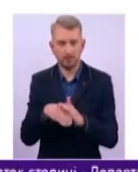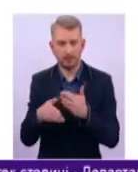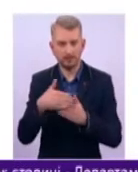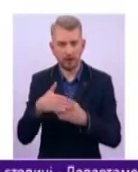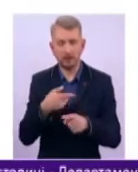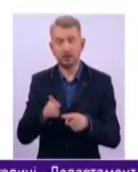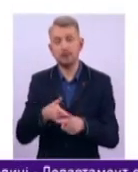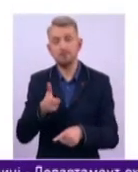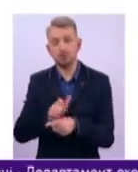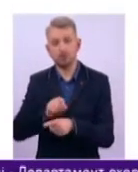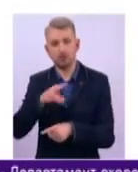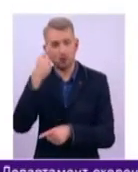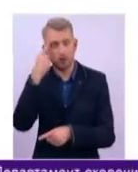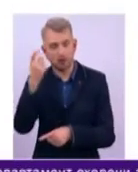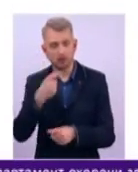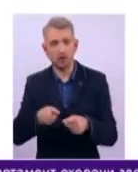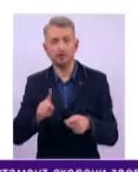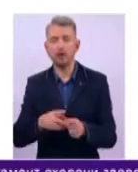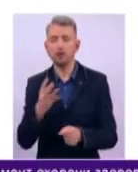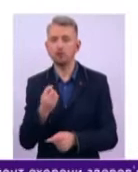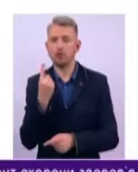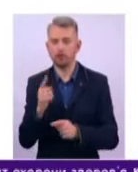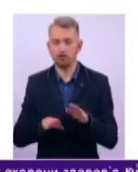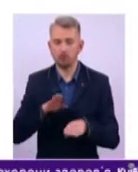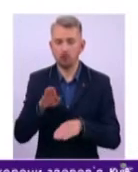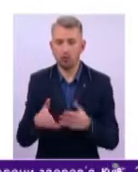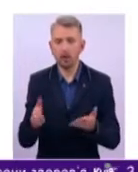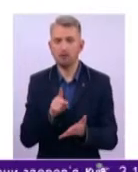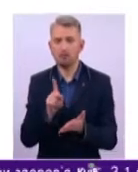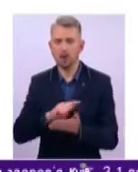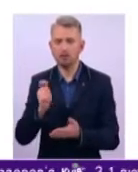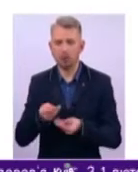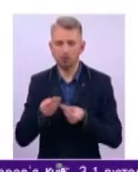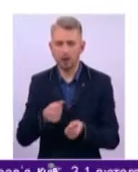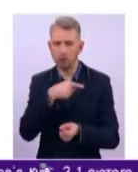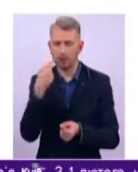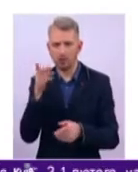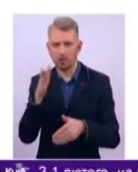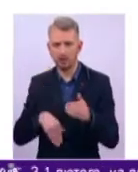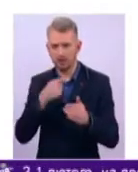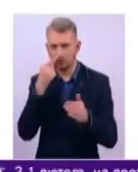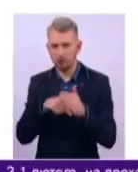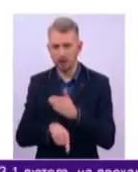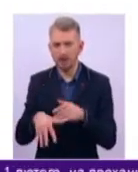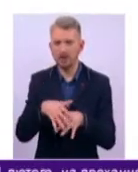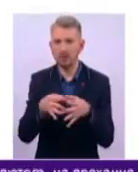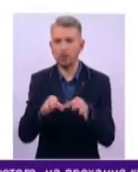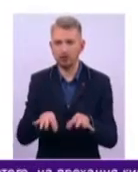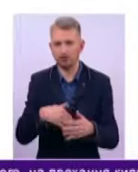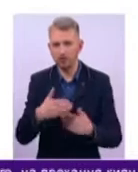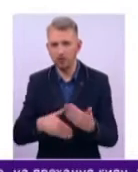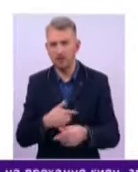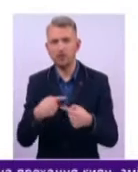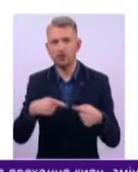Це більше, ніж попередження. Це ще один крок, який має спонукати Росію припинити втручання у демократичні процеси у різних